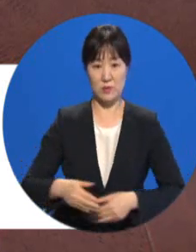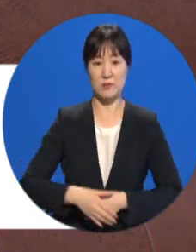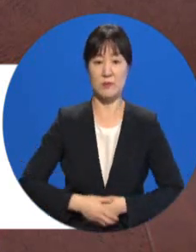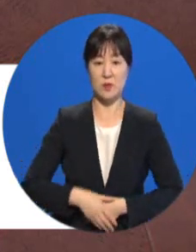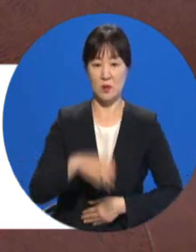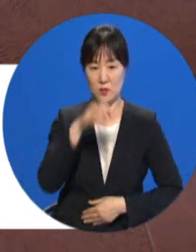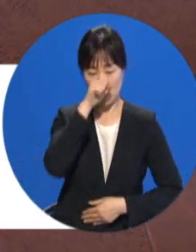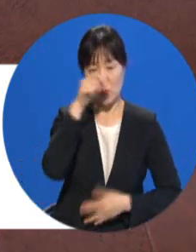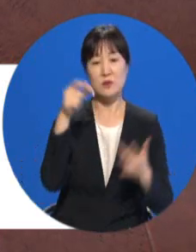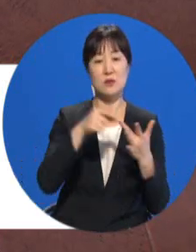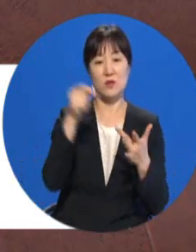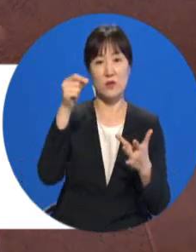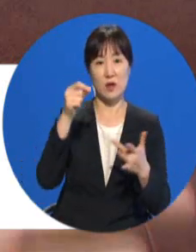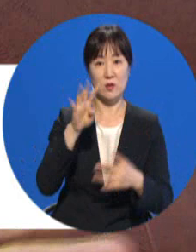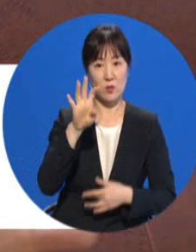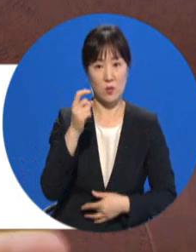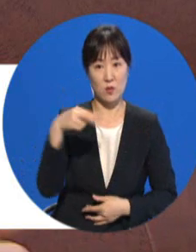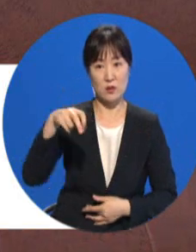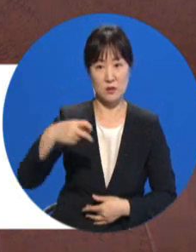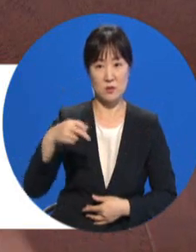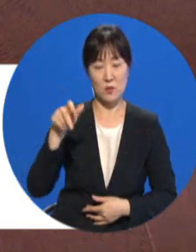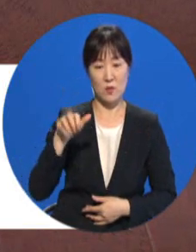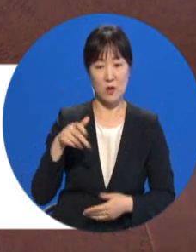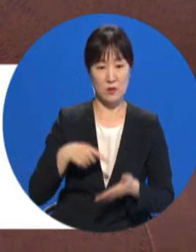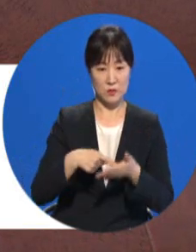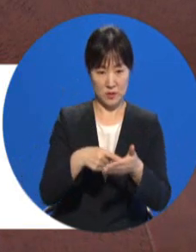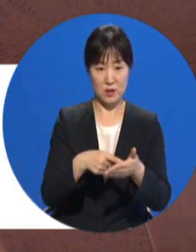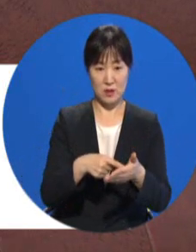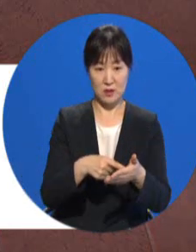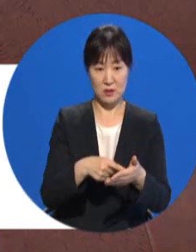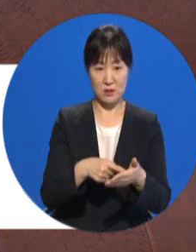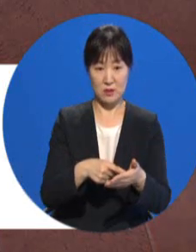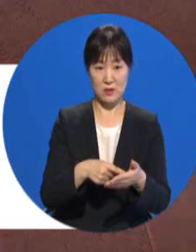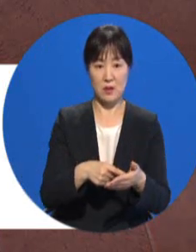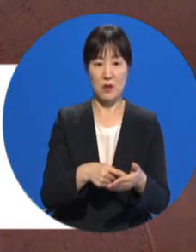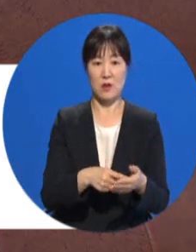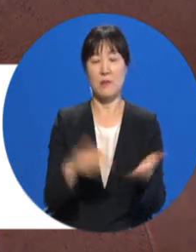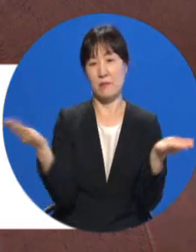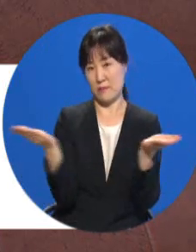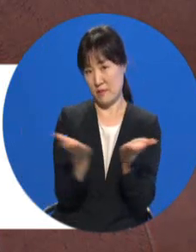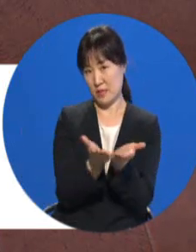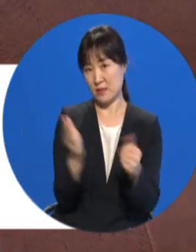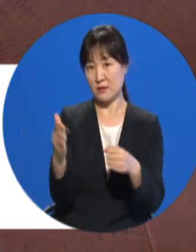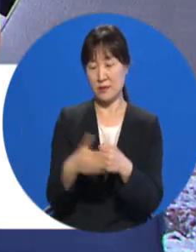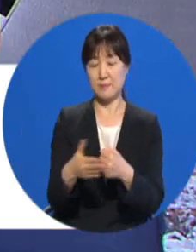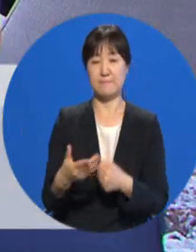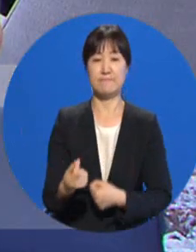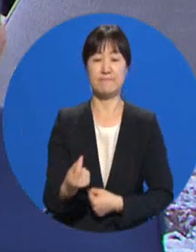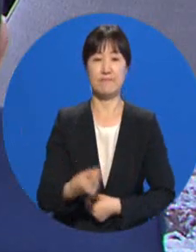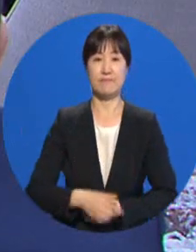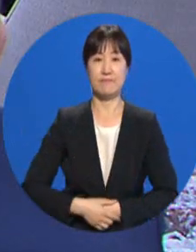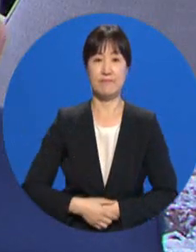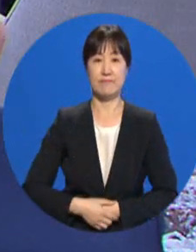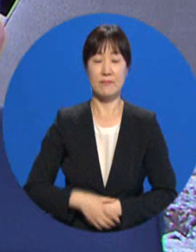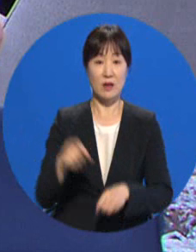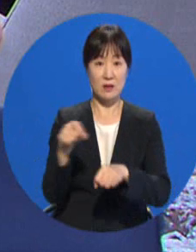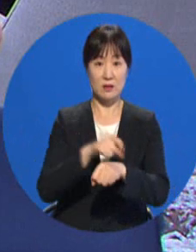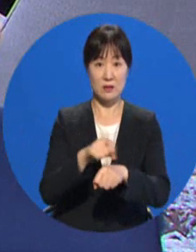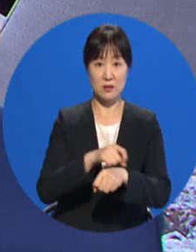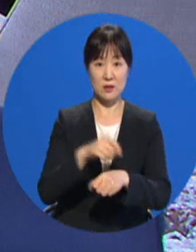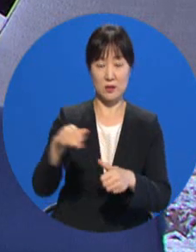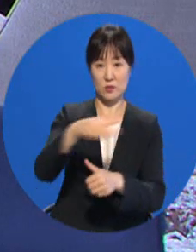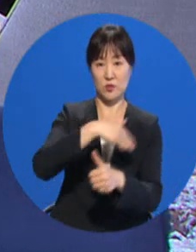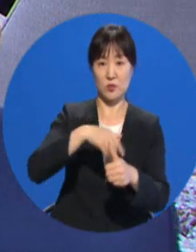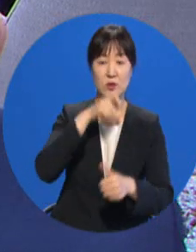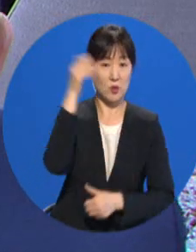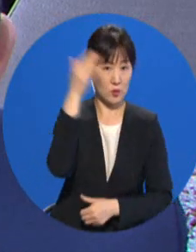좋은 선택이고 또 포스코가 지금 주창하고 있는 이도 포스코하고도 맞대뜨는 것이기 때문에 특히 인근